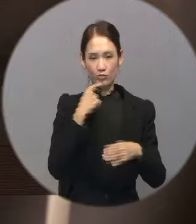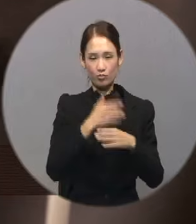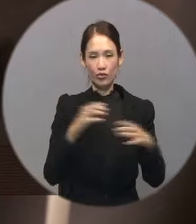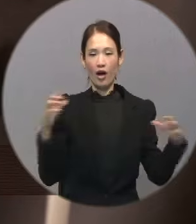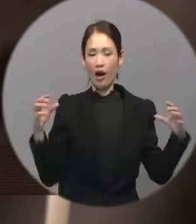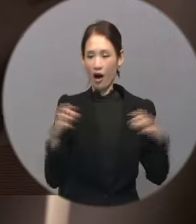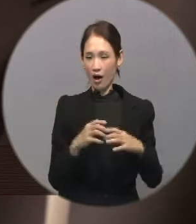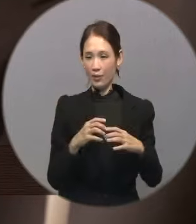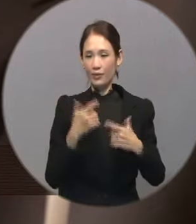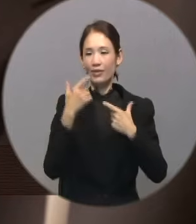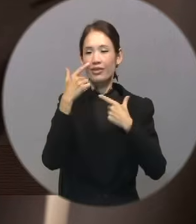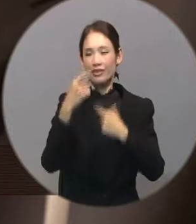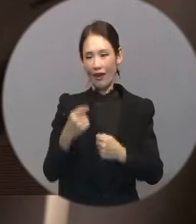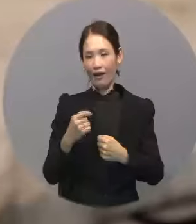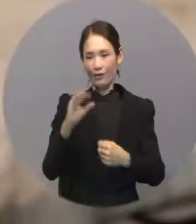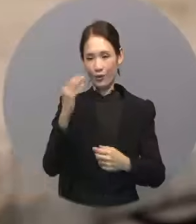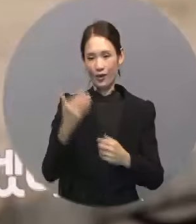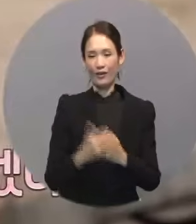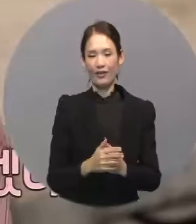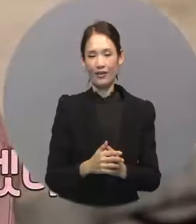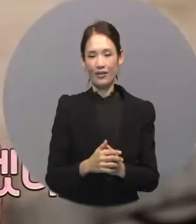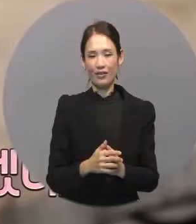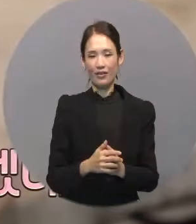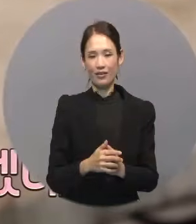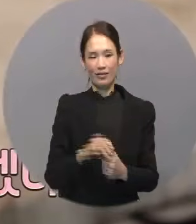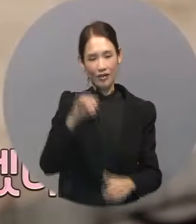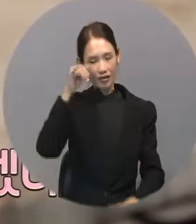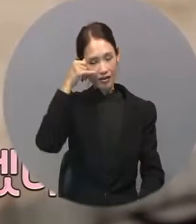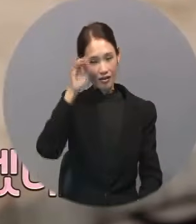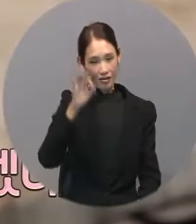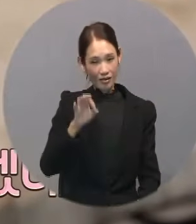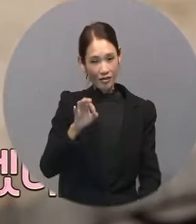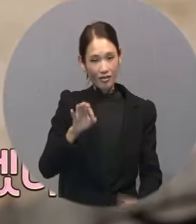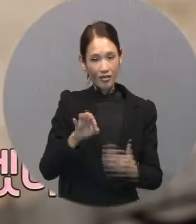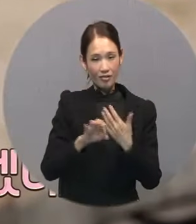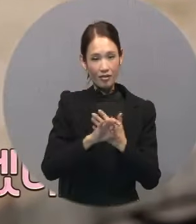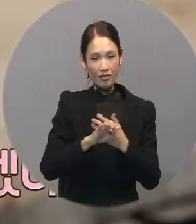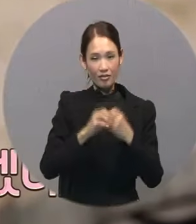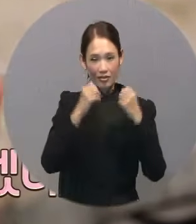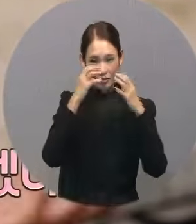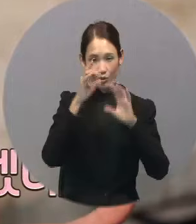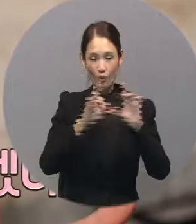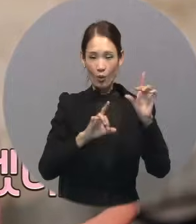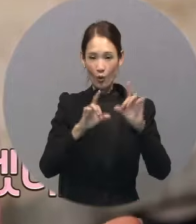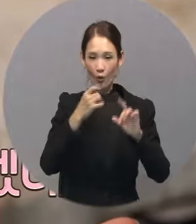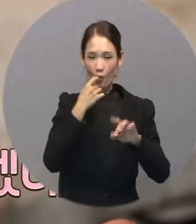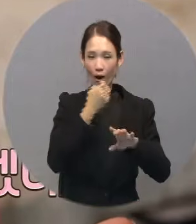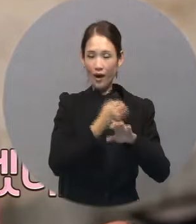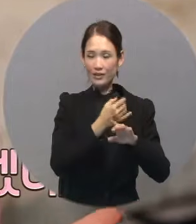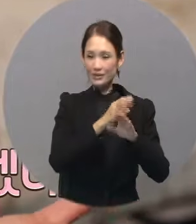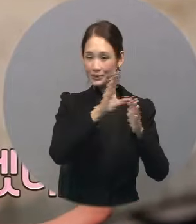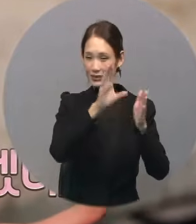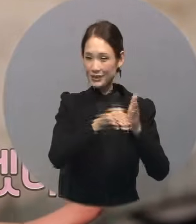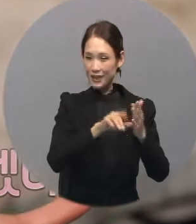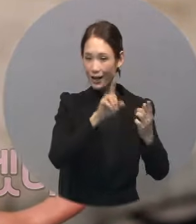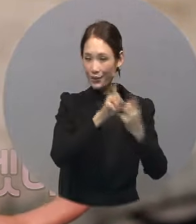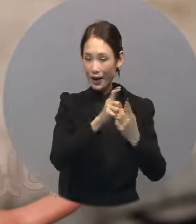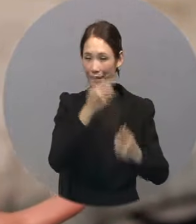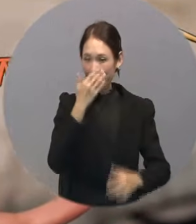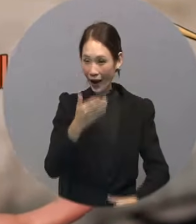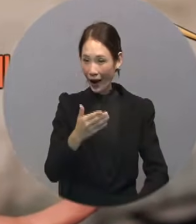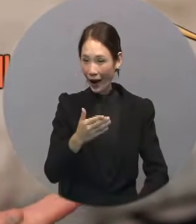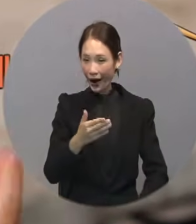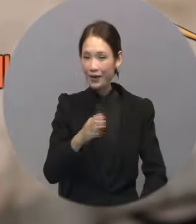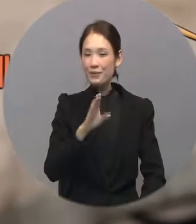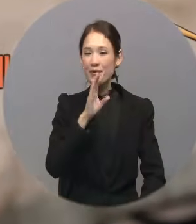딱 그 범위가 된다는 거예요. 이 AI가 이 한반도의 새로운 황금 시대를 열 수 있는 키일 수도